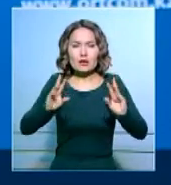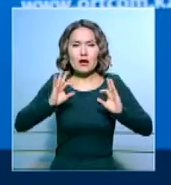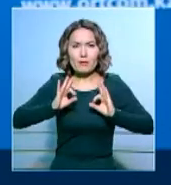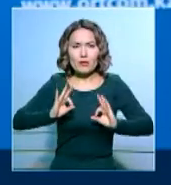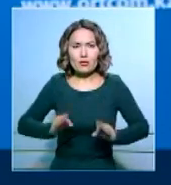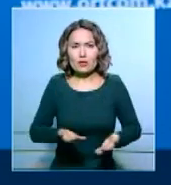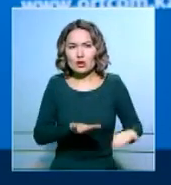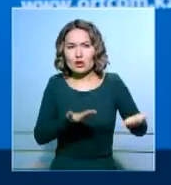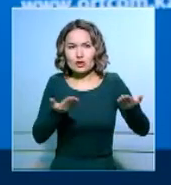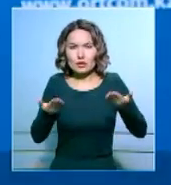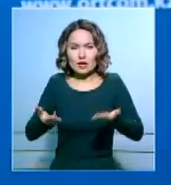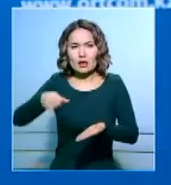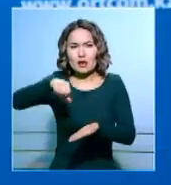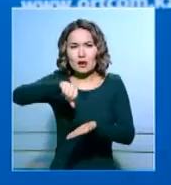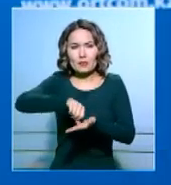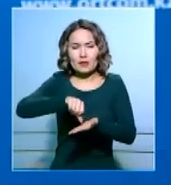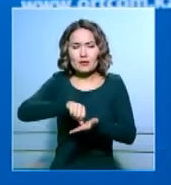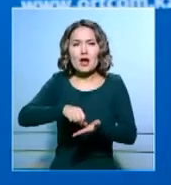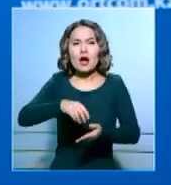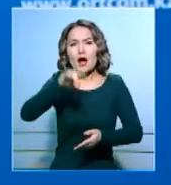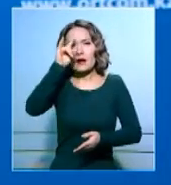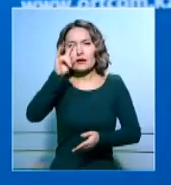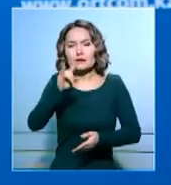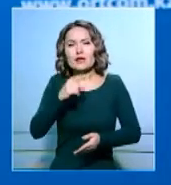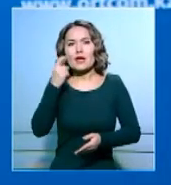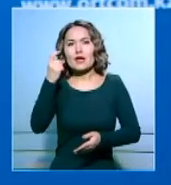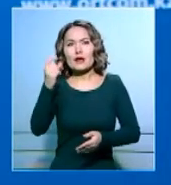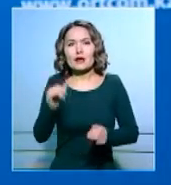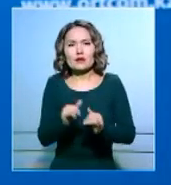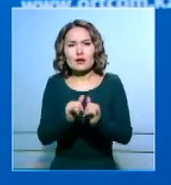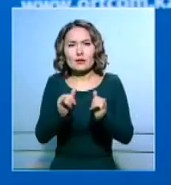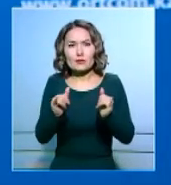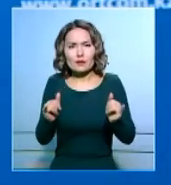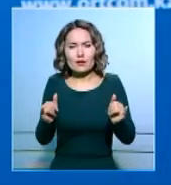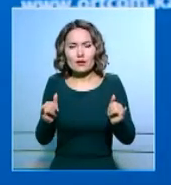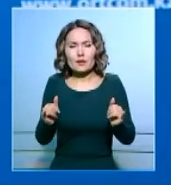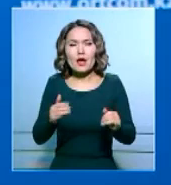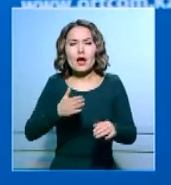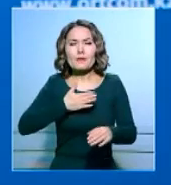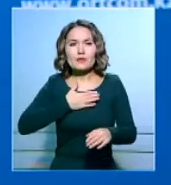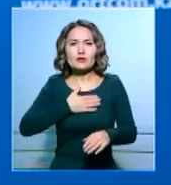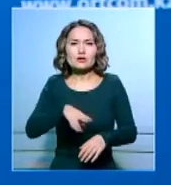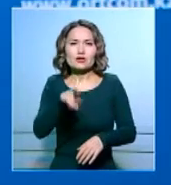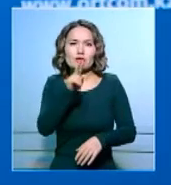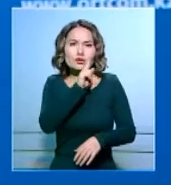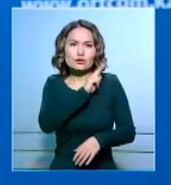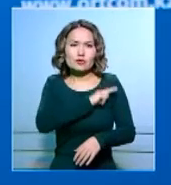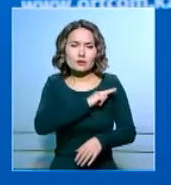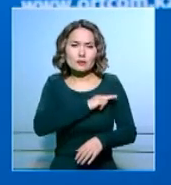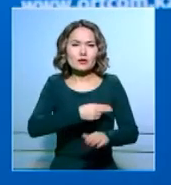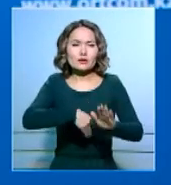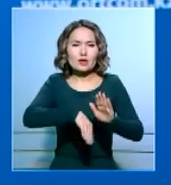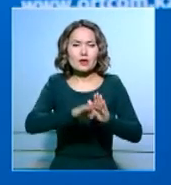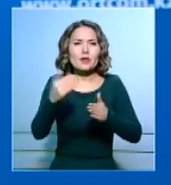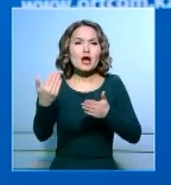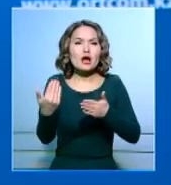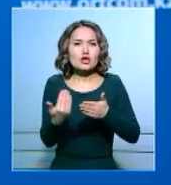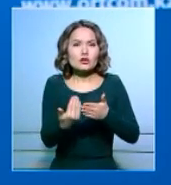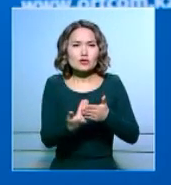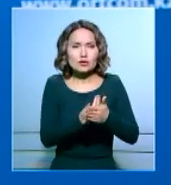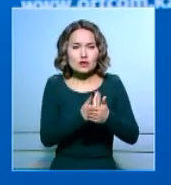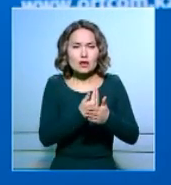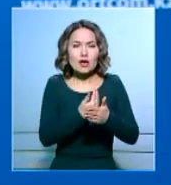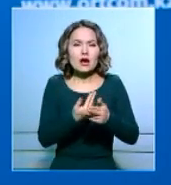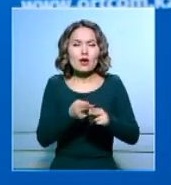елімізде экономиканың шарықтап дамуына байланысты, нарықтық қатынастардың тереңдеп енуіне байланысты жаңа қоғамдық қатынастар